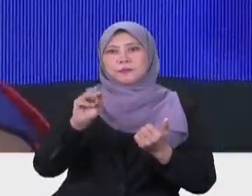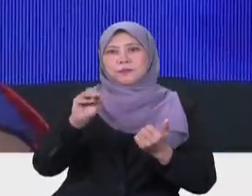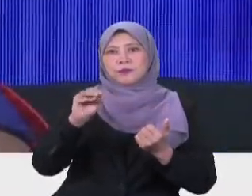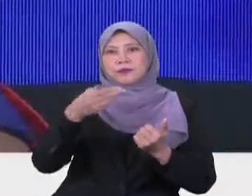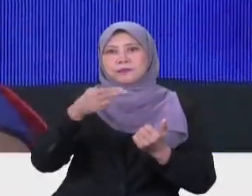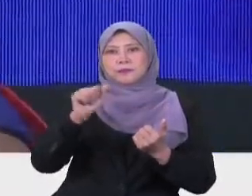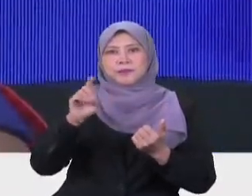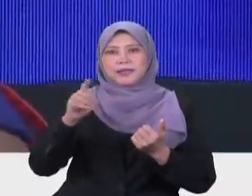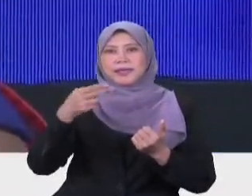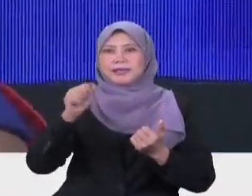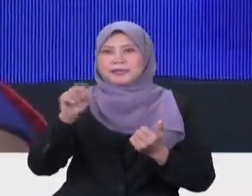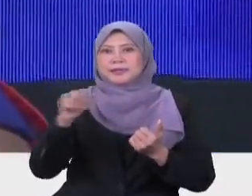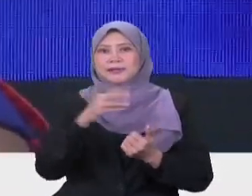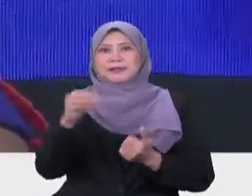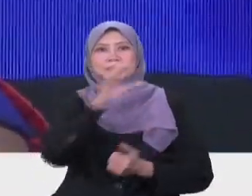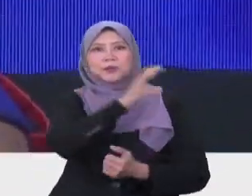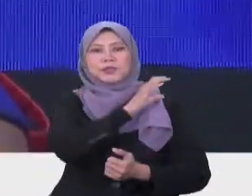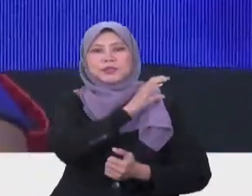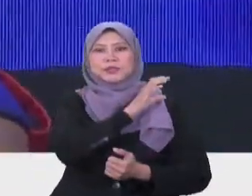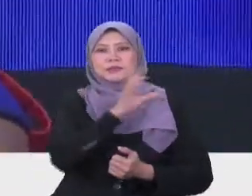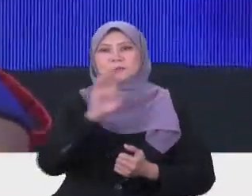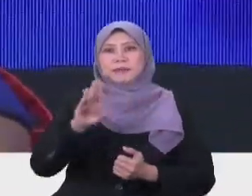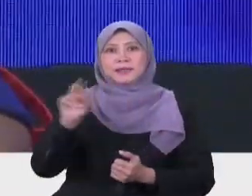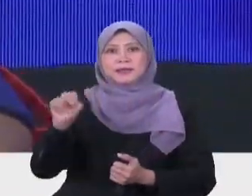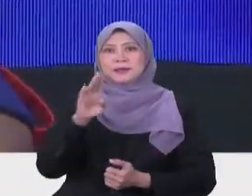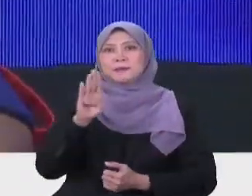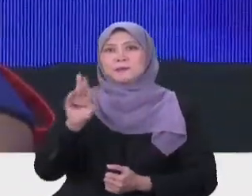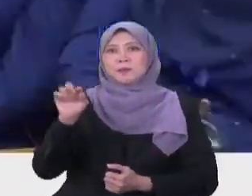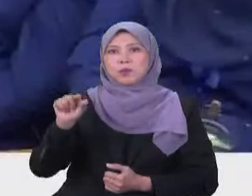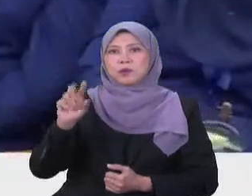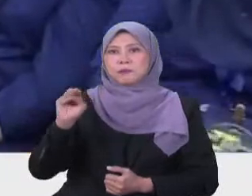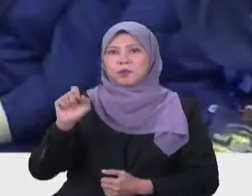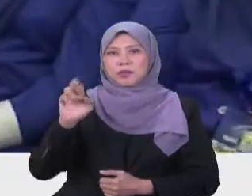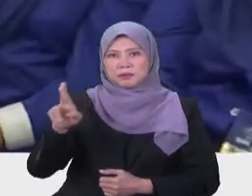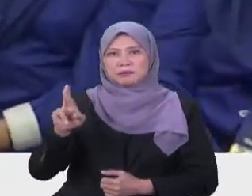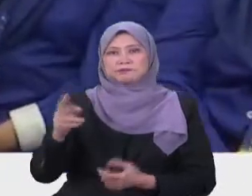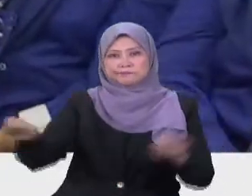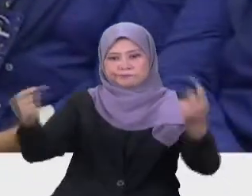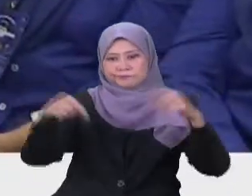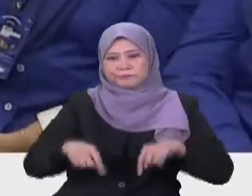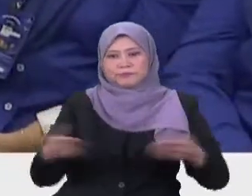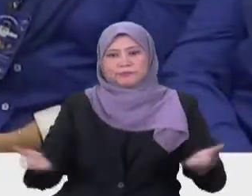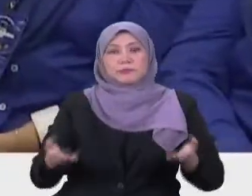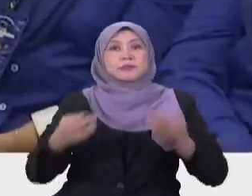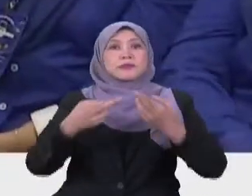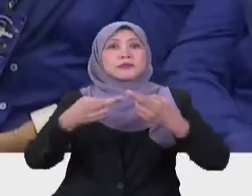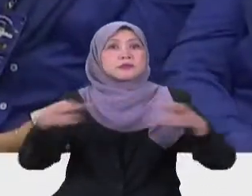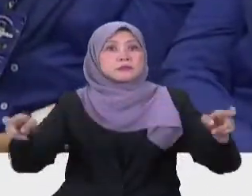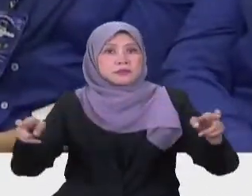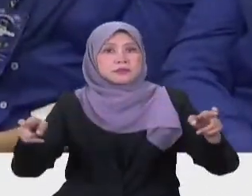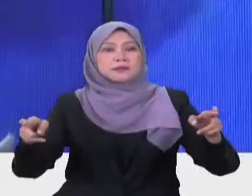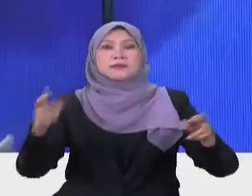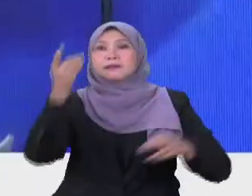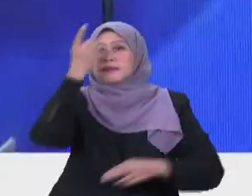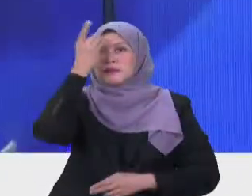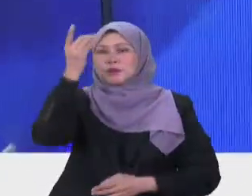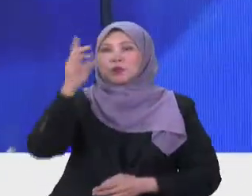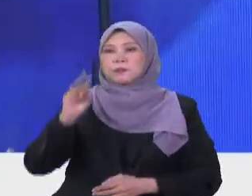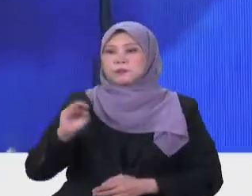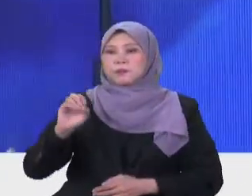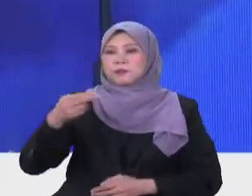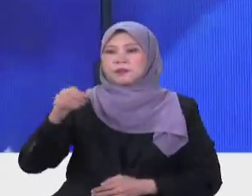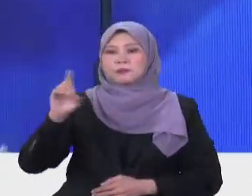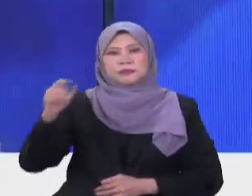Hasan dan pengurus TBM Sabah Datuk Sri Panglima Bang Mochtar Adin ketika meresmikan convention berkenaan Datuk Muhammad